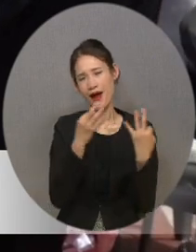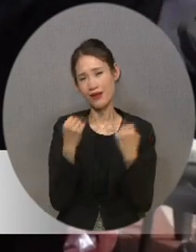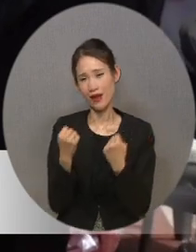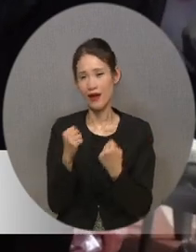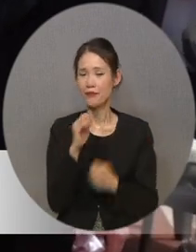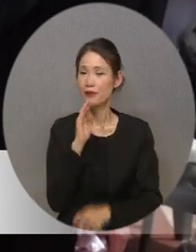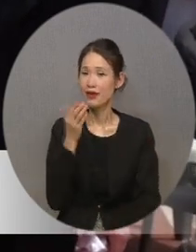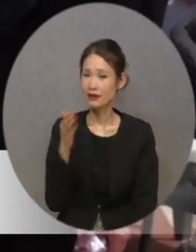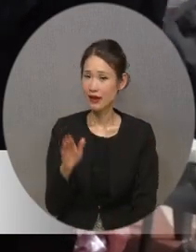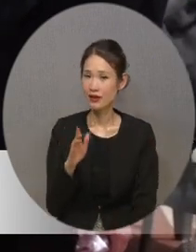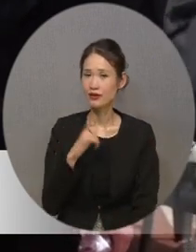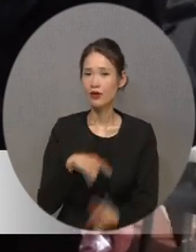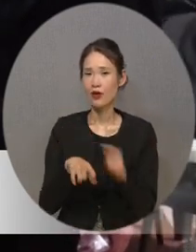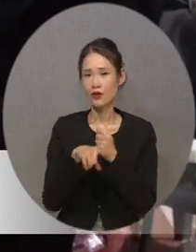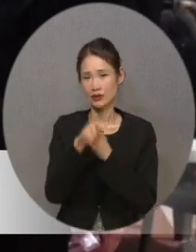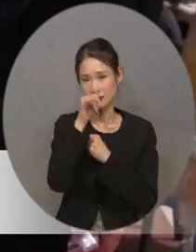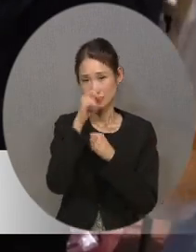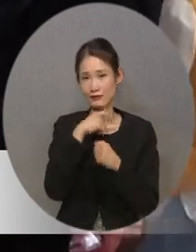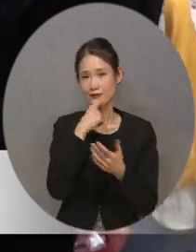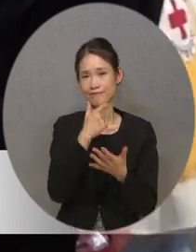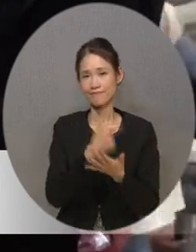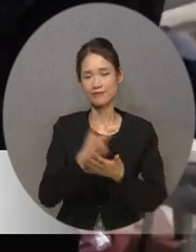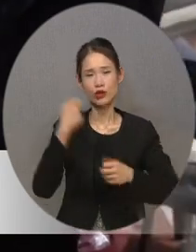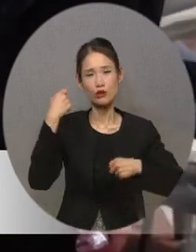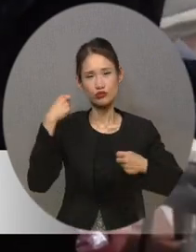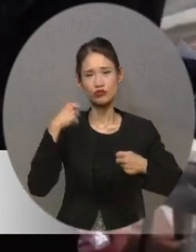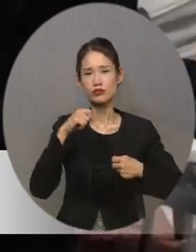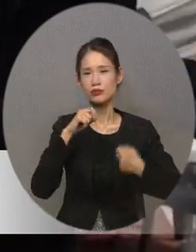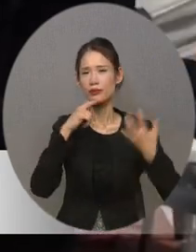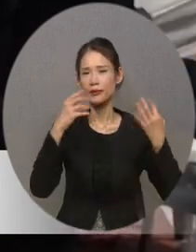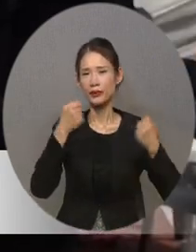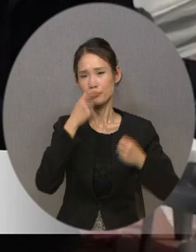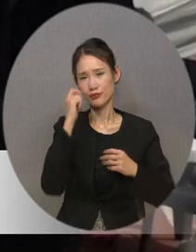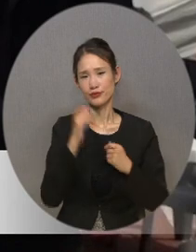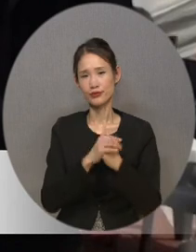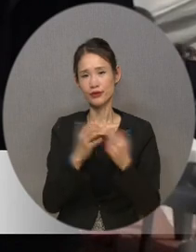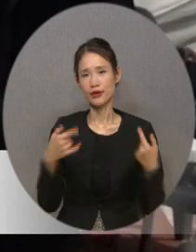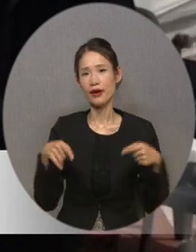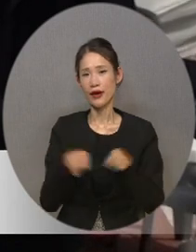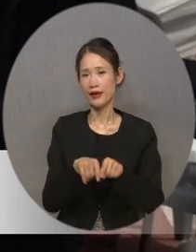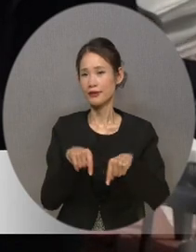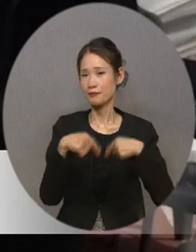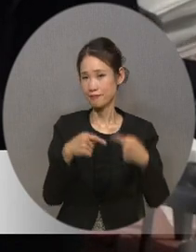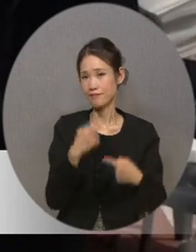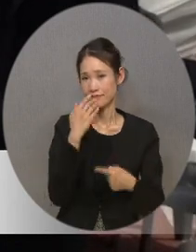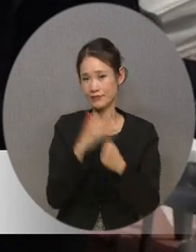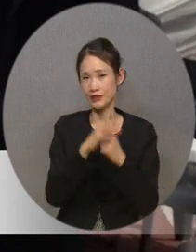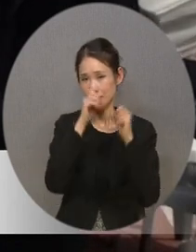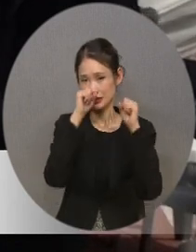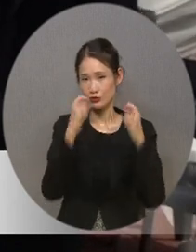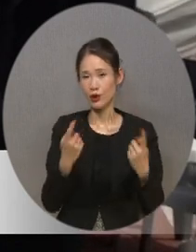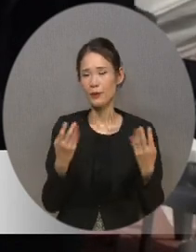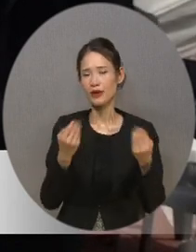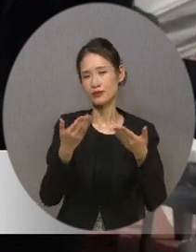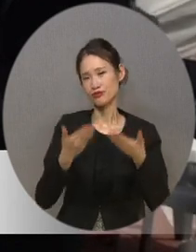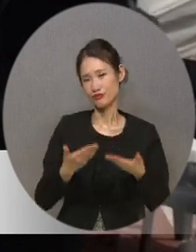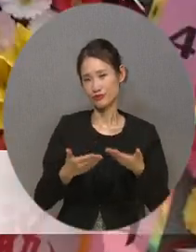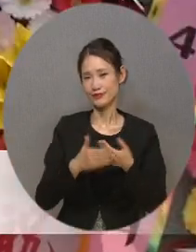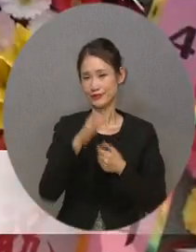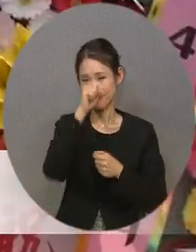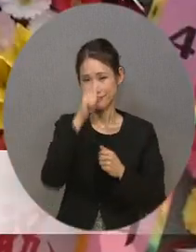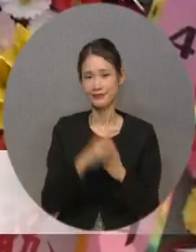이렇게 뜻깊고 어떻게 보면 감동적인 무대가 많지는 않아요. 저희가 같이 할 수 있는 그런 기회가 많이 주어졌으면